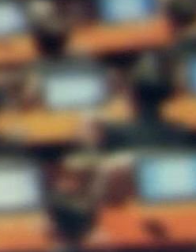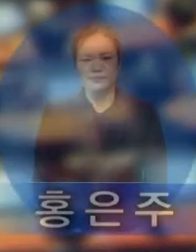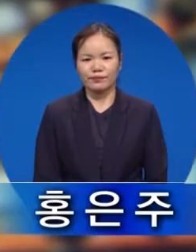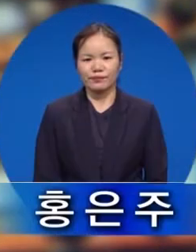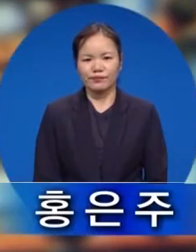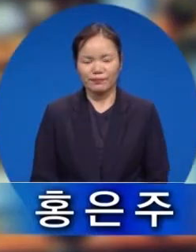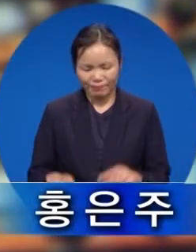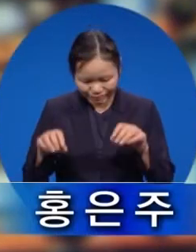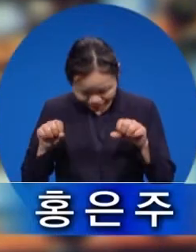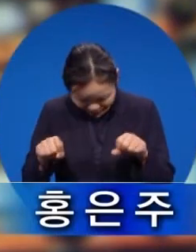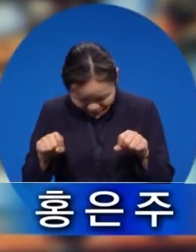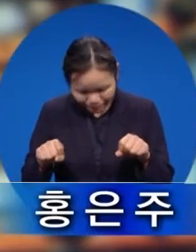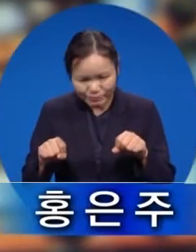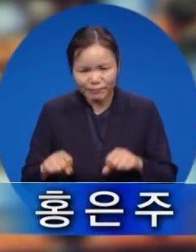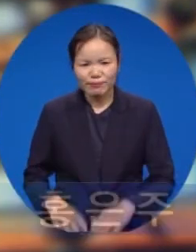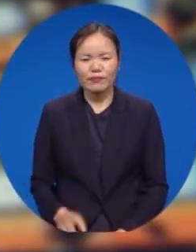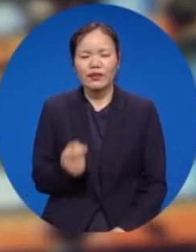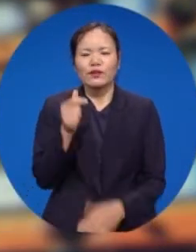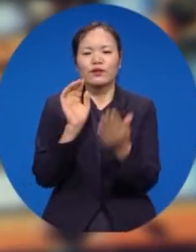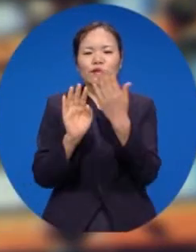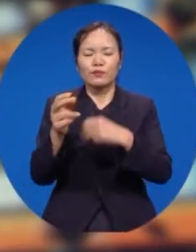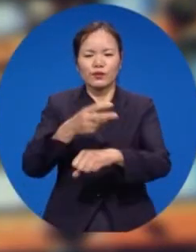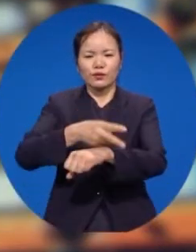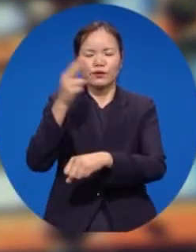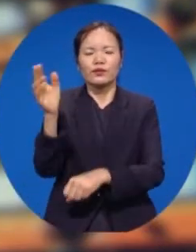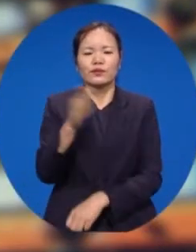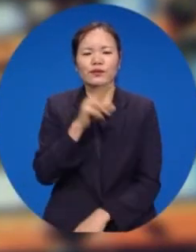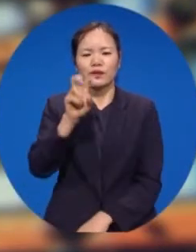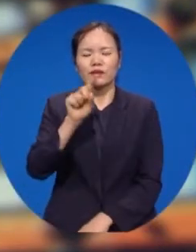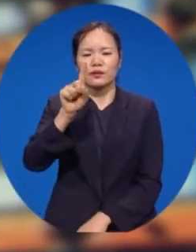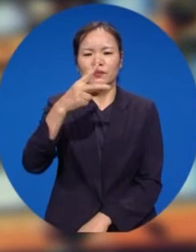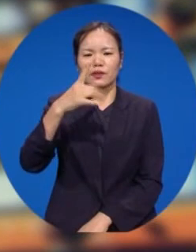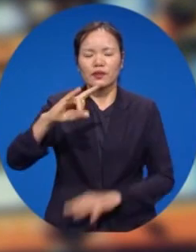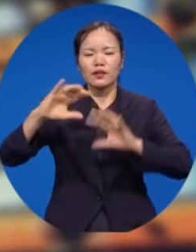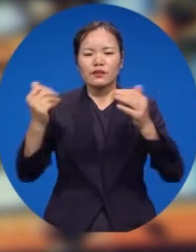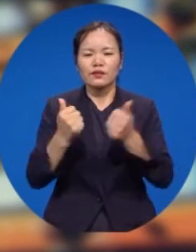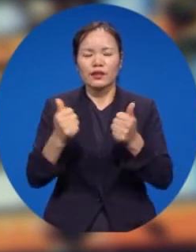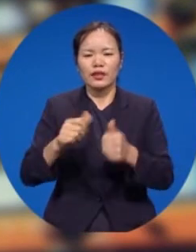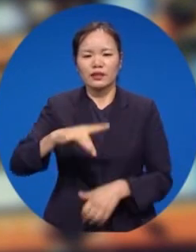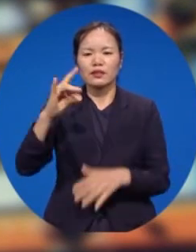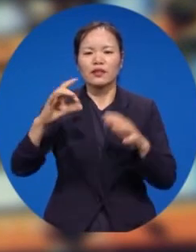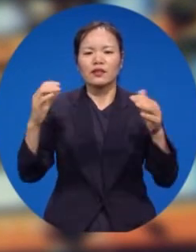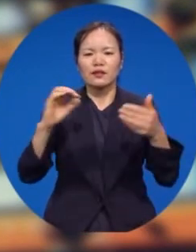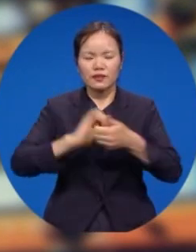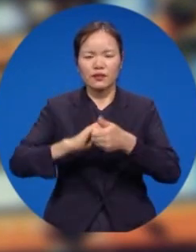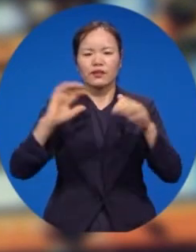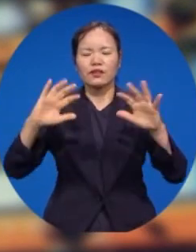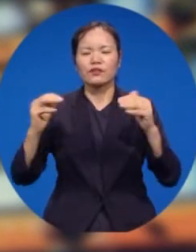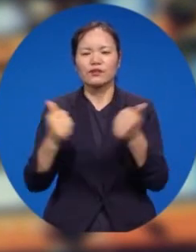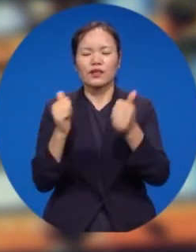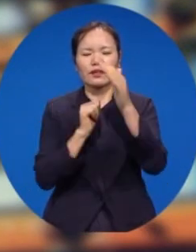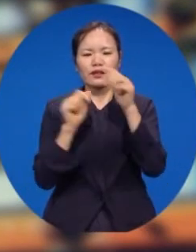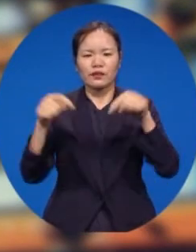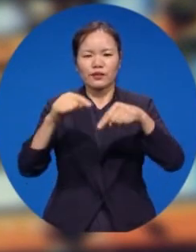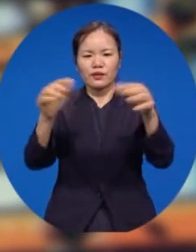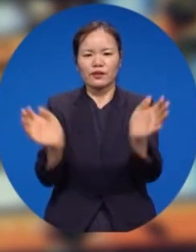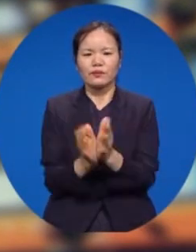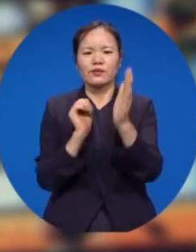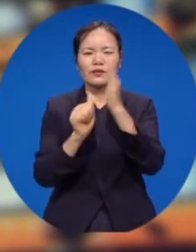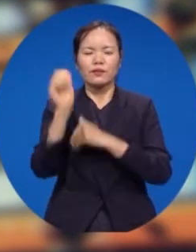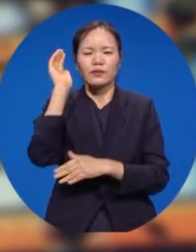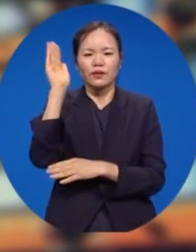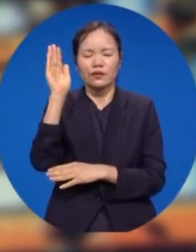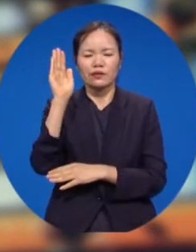시청자 여러분, 안녕하십니까? 잠시 후 2시부터 21대 국회 첫 정기국회 교섭단체 대표연설 이틀째